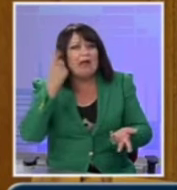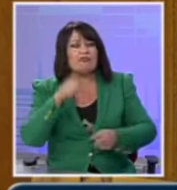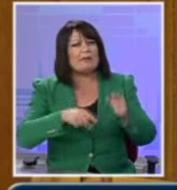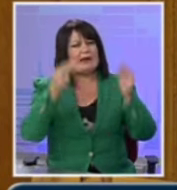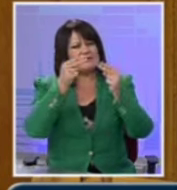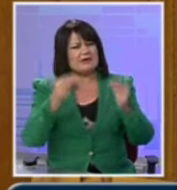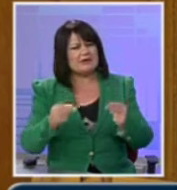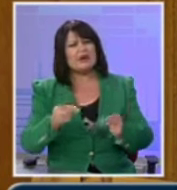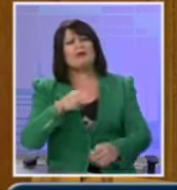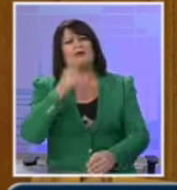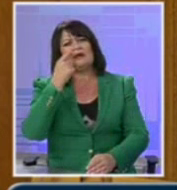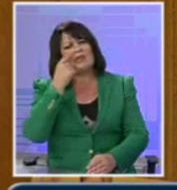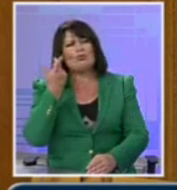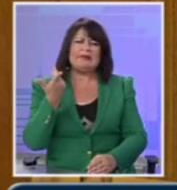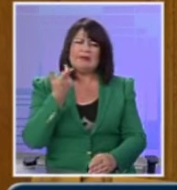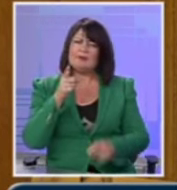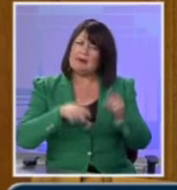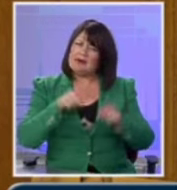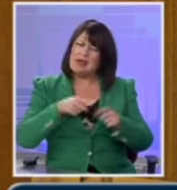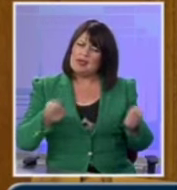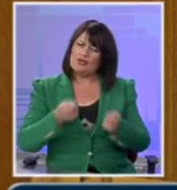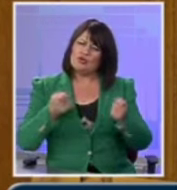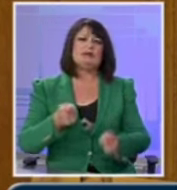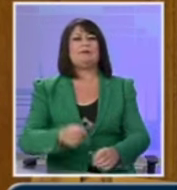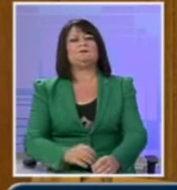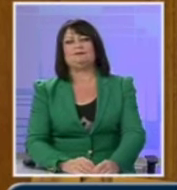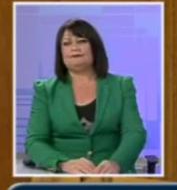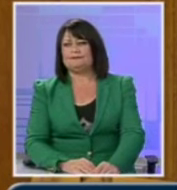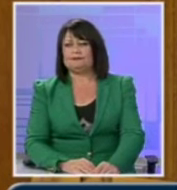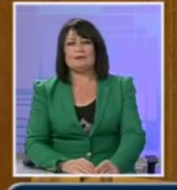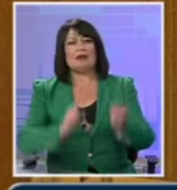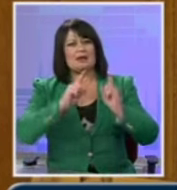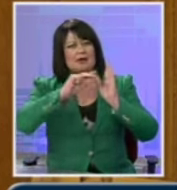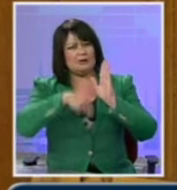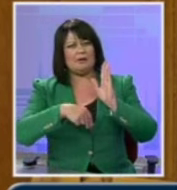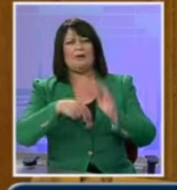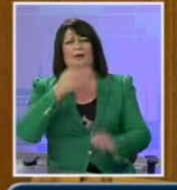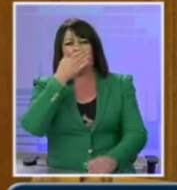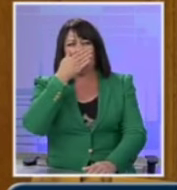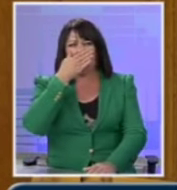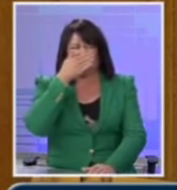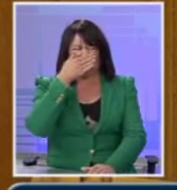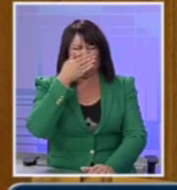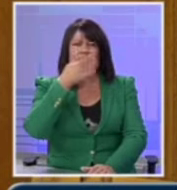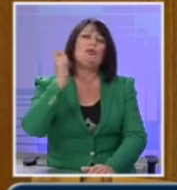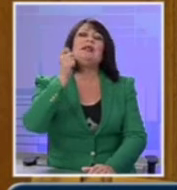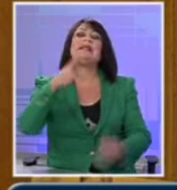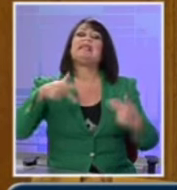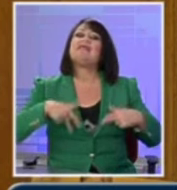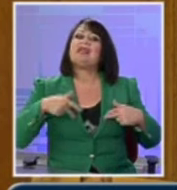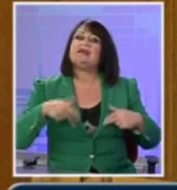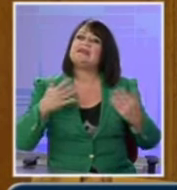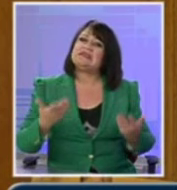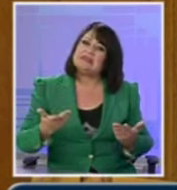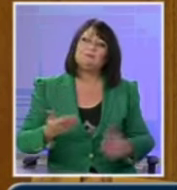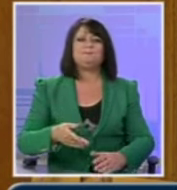συνιστούν αντικειμενικά γεγονότα, είτε με την έννοια ότι προβλέπονται από τη συμφωνία και την κυβερνητική πολιτική, είτε με την έννοια ότι ακολουθούν